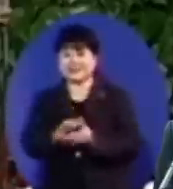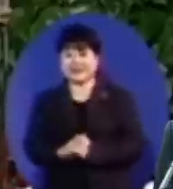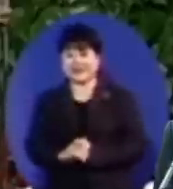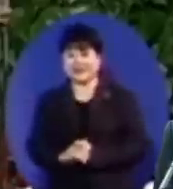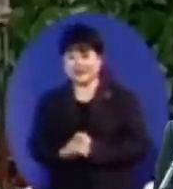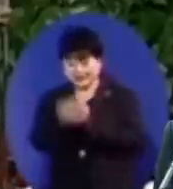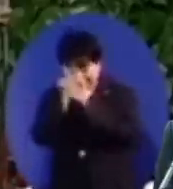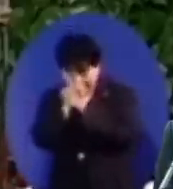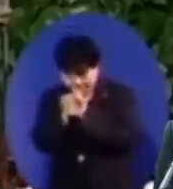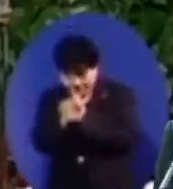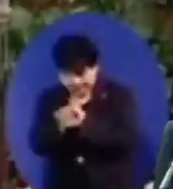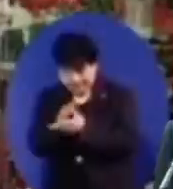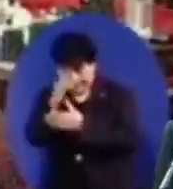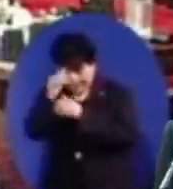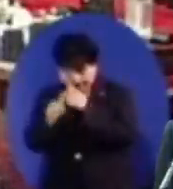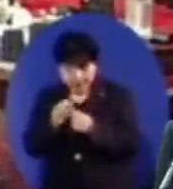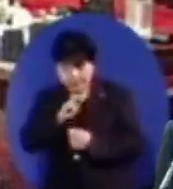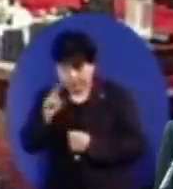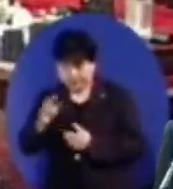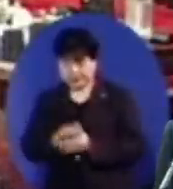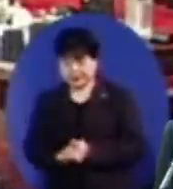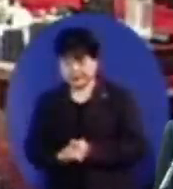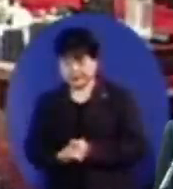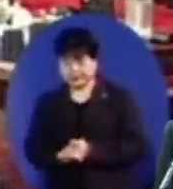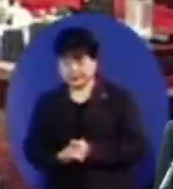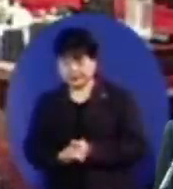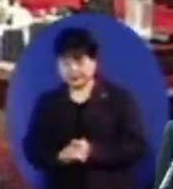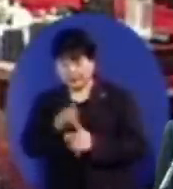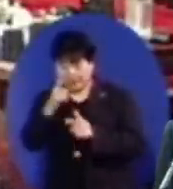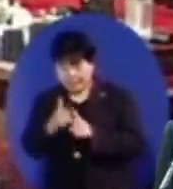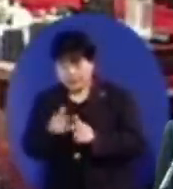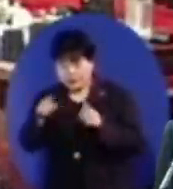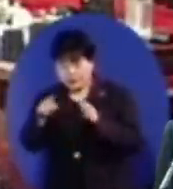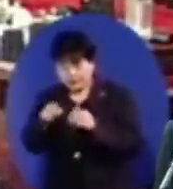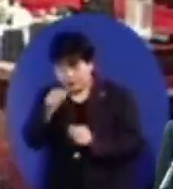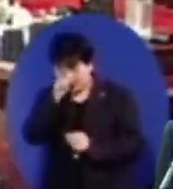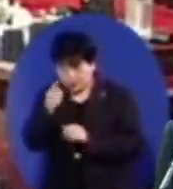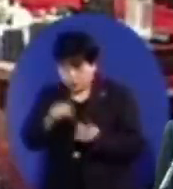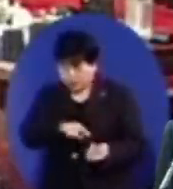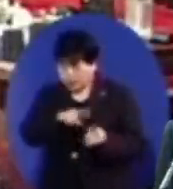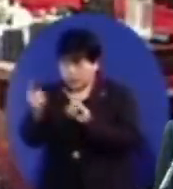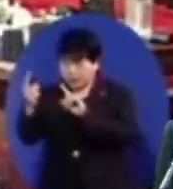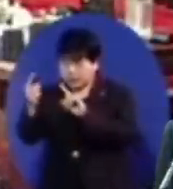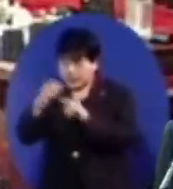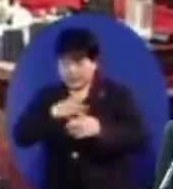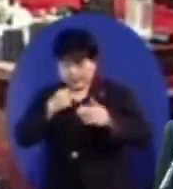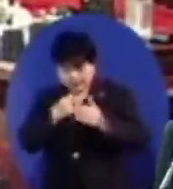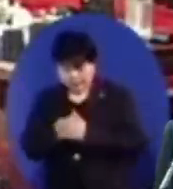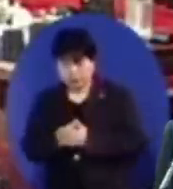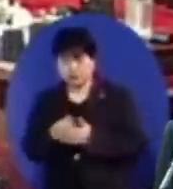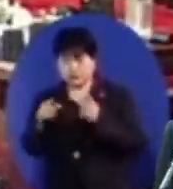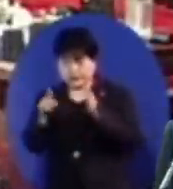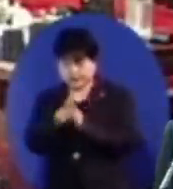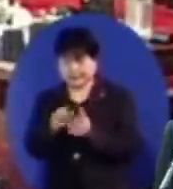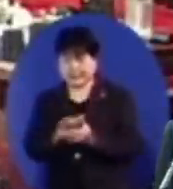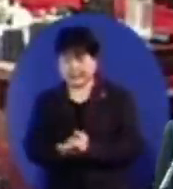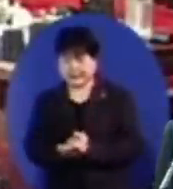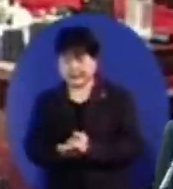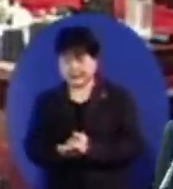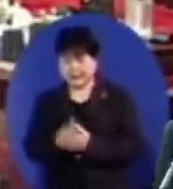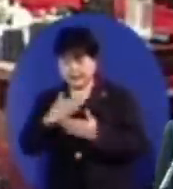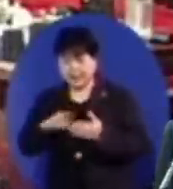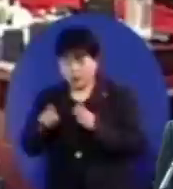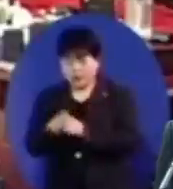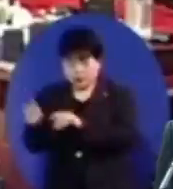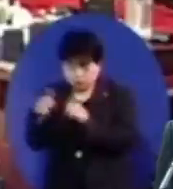고개에서 기도드리겠습니다. 사랑이 많으신 우리 하나님 아버지, 예수님이 죽었다가 부활하신 것은 나 때문에 그렇게 하셨습니다. 나